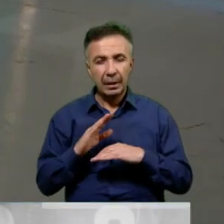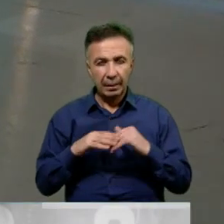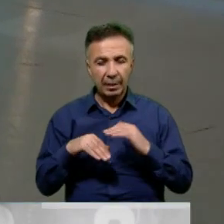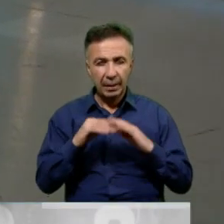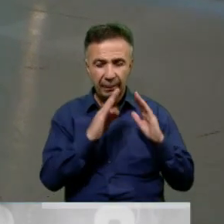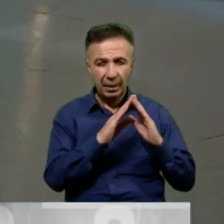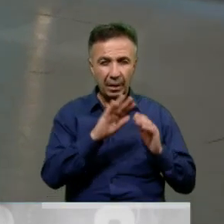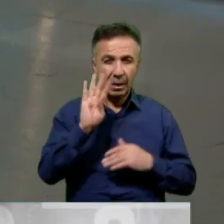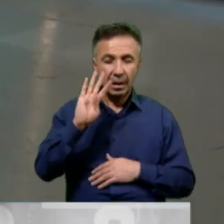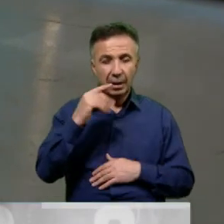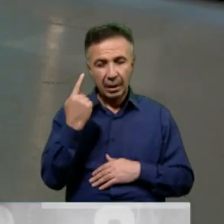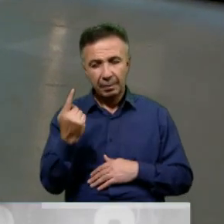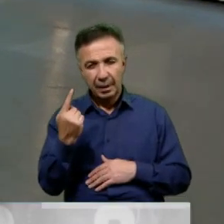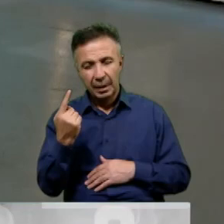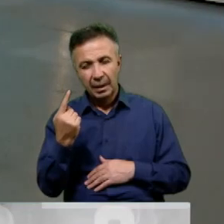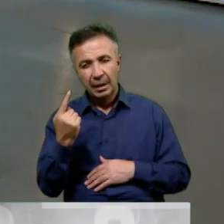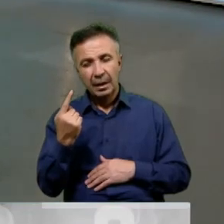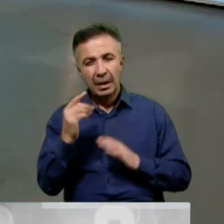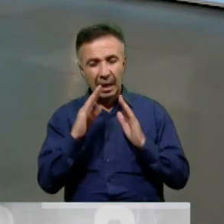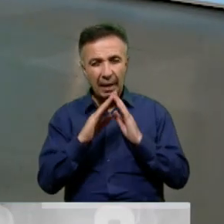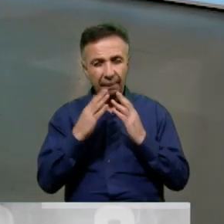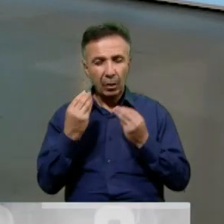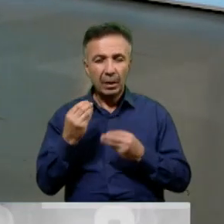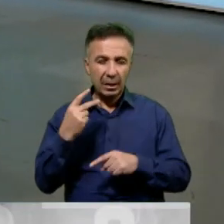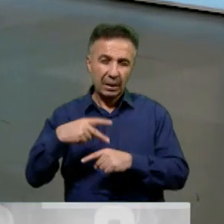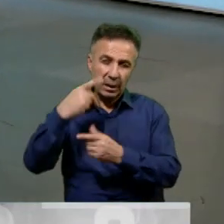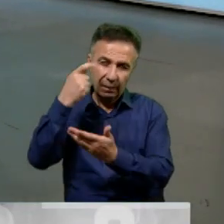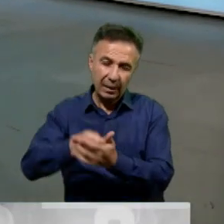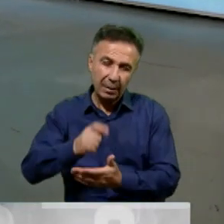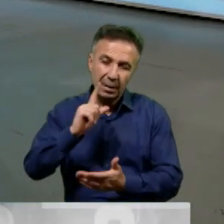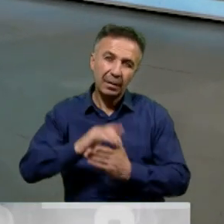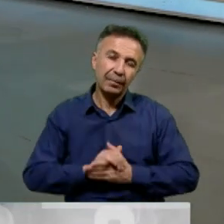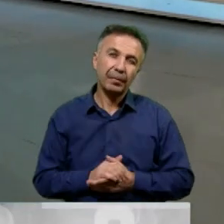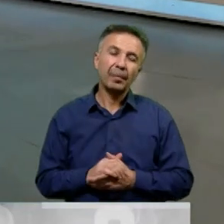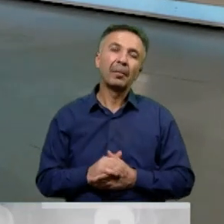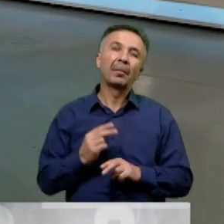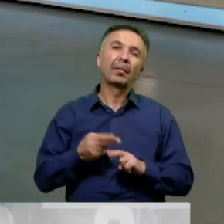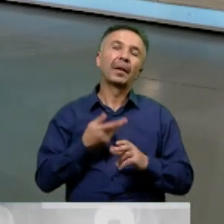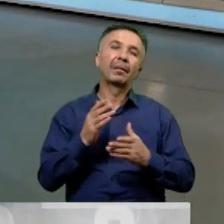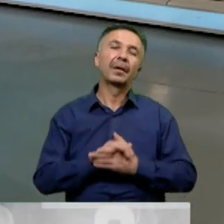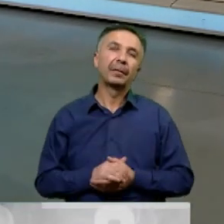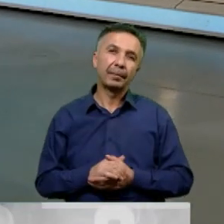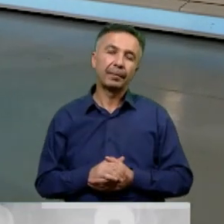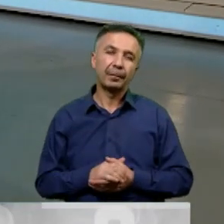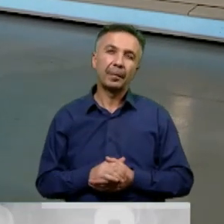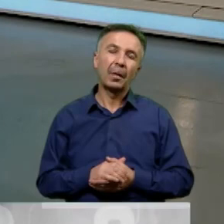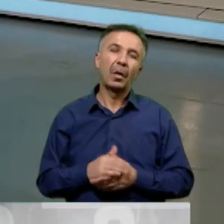40'ta birinin villa olarak zekatını vermeniz gerekir. Peki hocam, mesela burada Ömer Bey bu arsayı